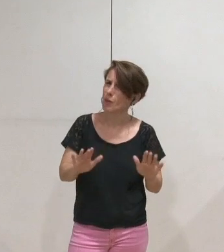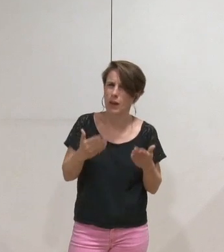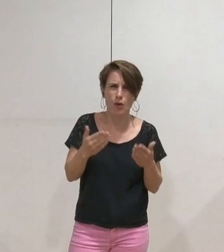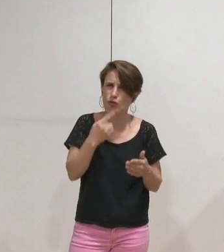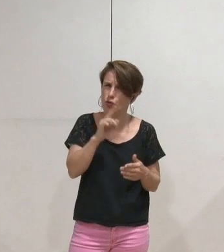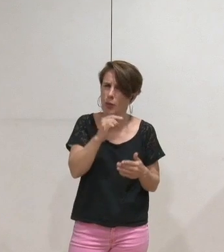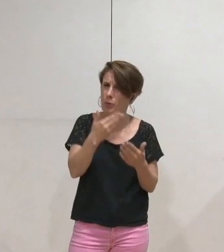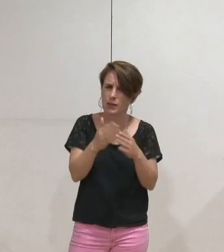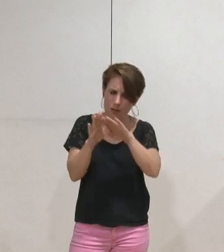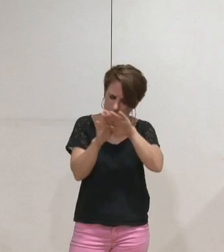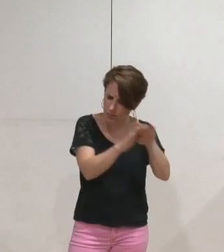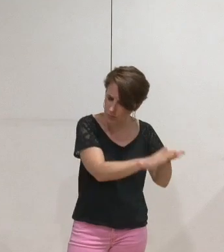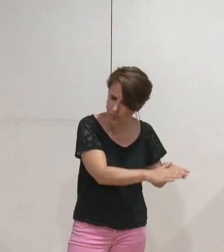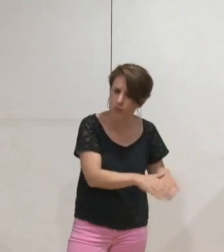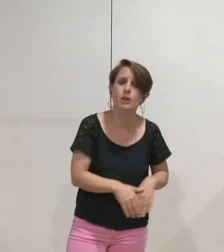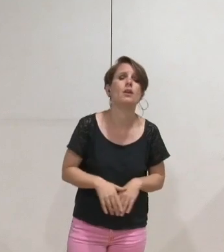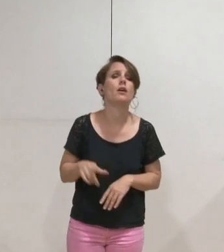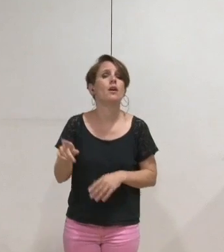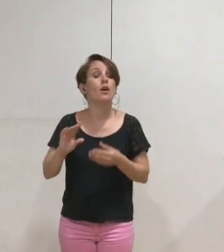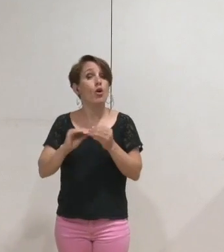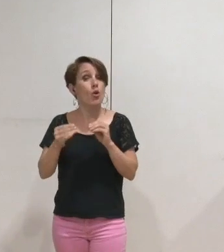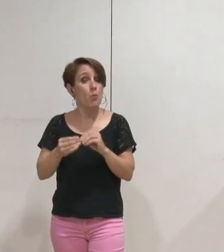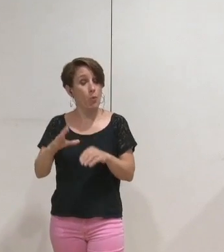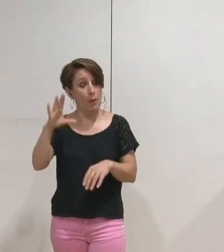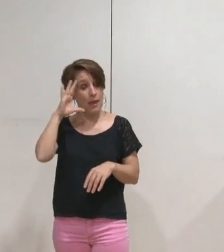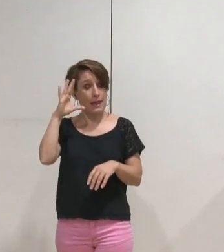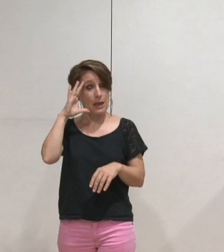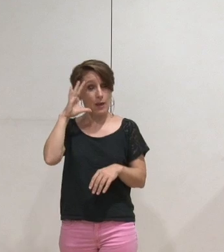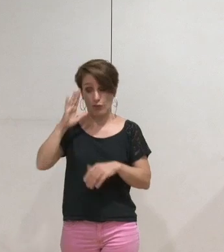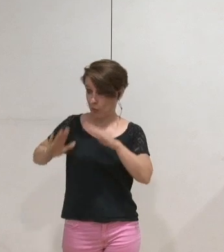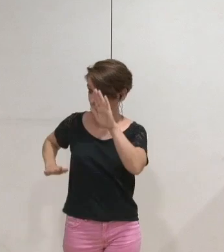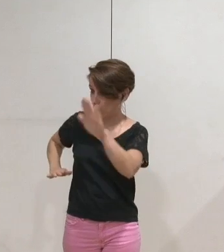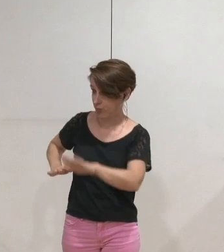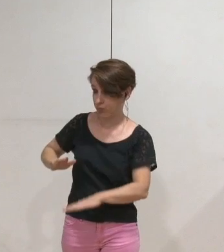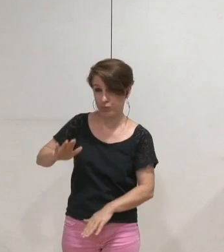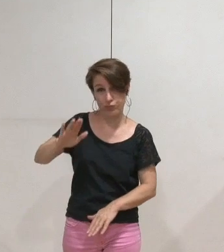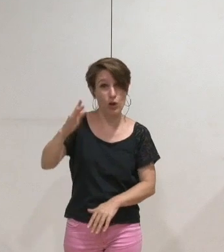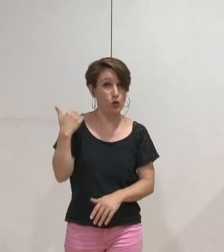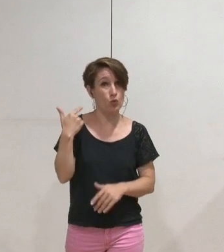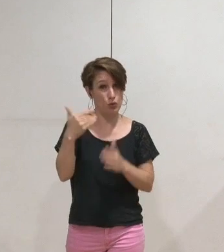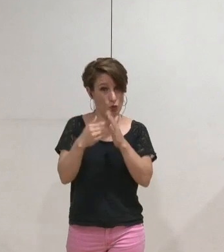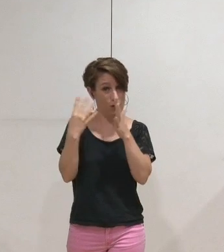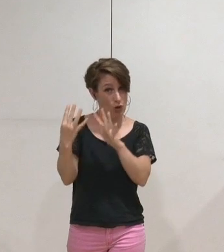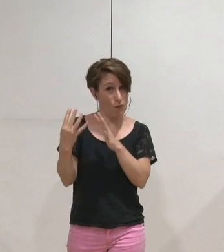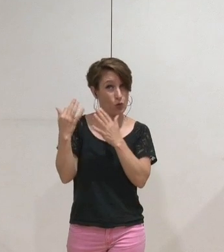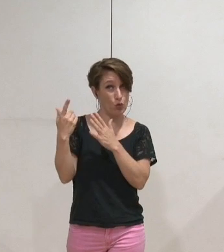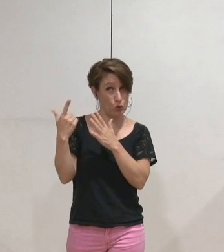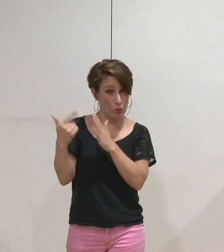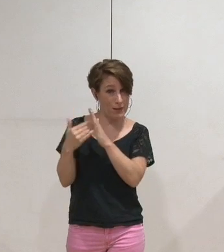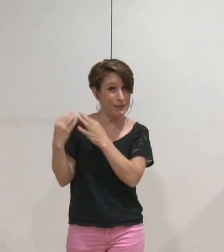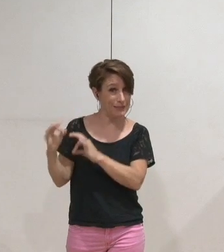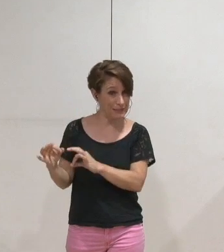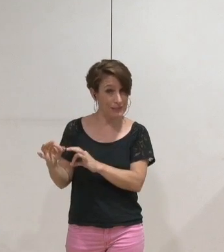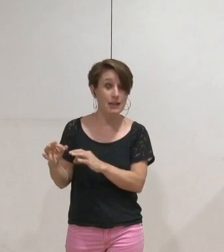hausse de des problèmes de l'hébergement qui a eu lieu en 2009-20 le niveau des problèmes d'hébergement